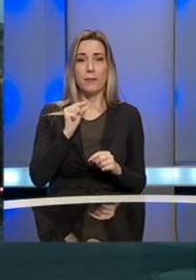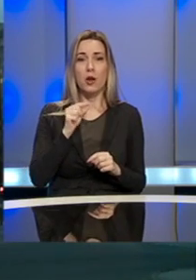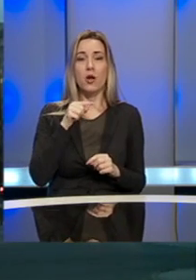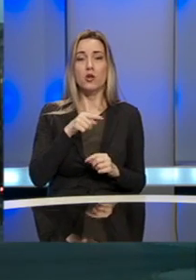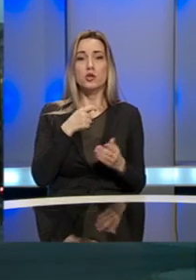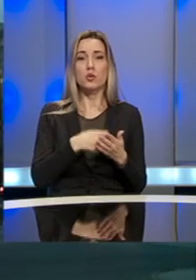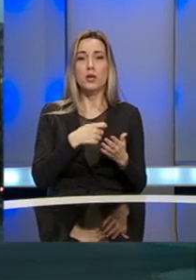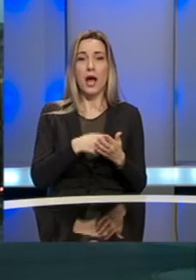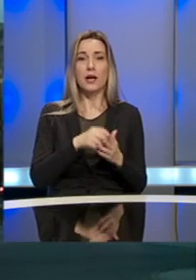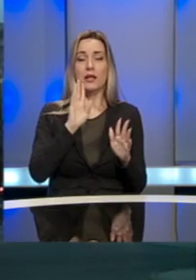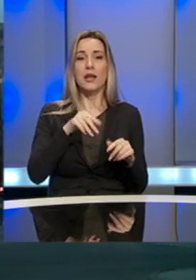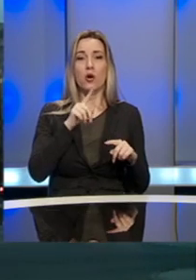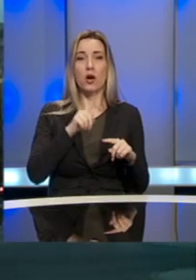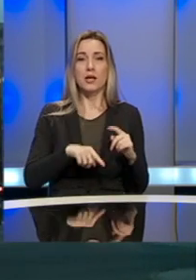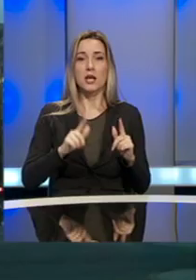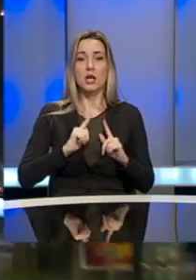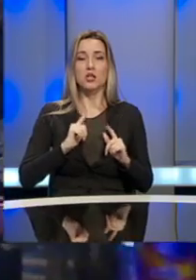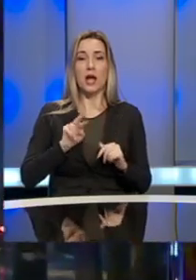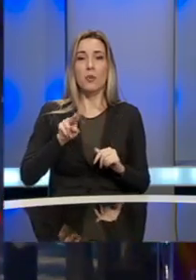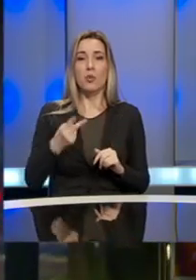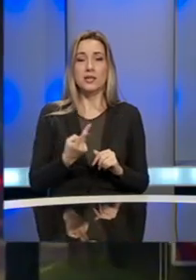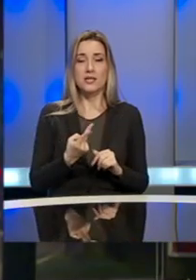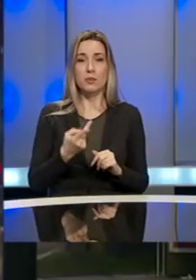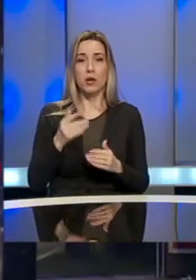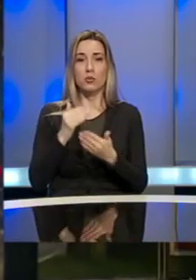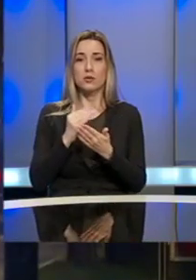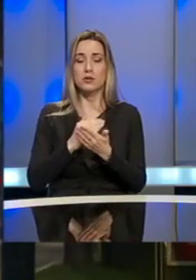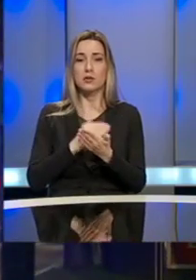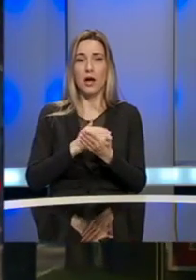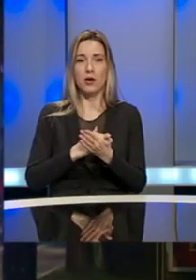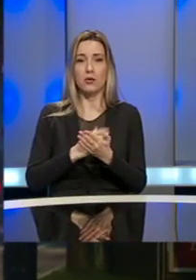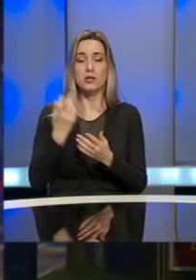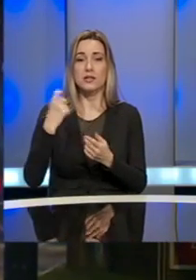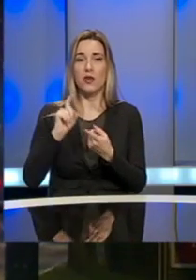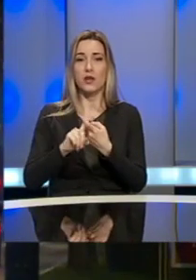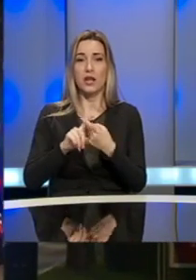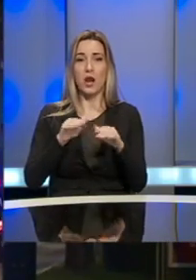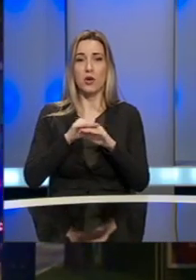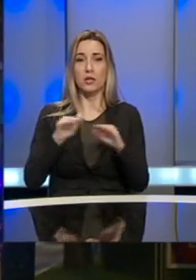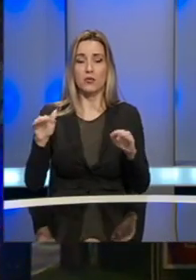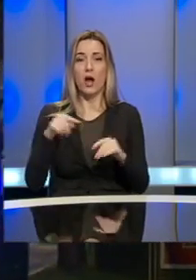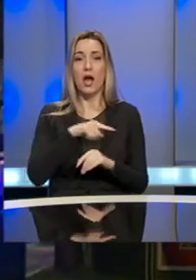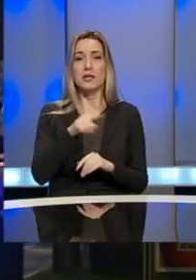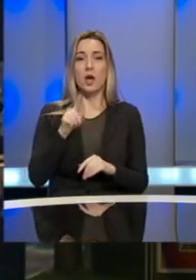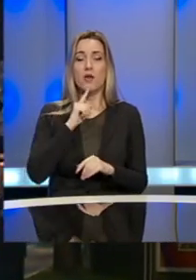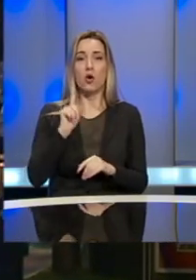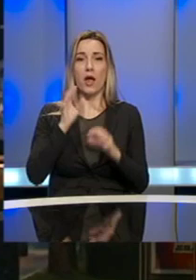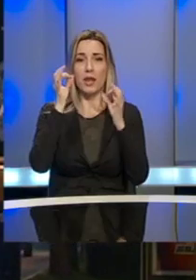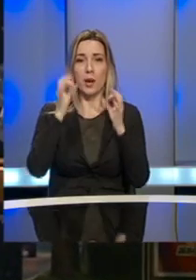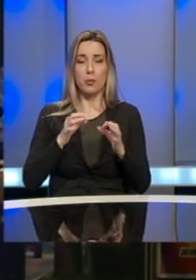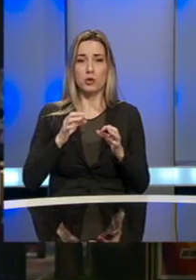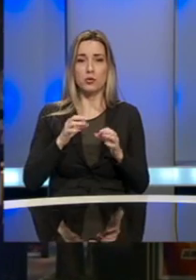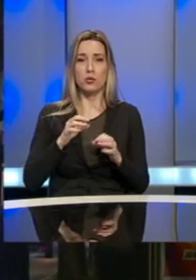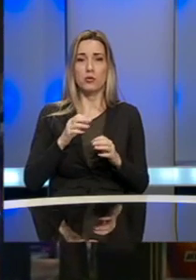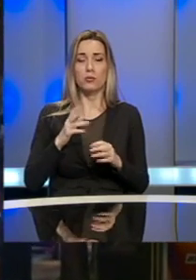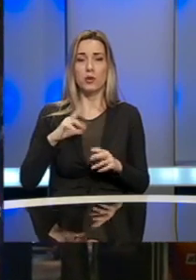to nagrade nego što su kazne, čekamo izmijenjenu uredbu sa zakonskom snagom sa federalnog nivoa, a za one koji ne poštuju policijski sat, kao što ste